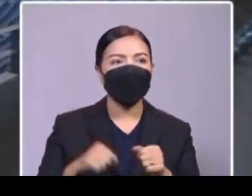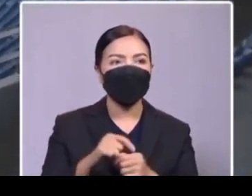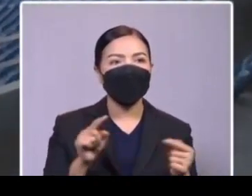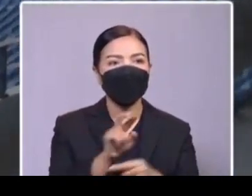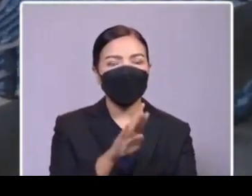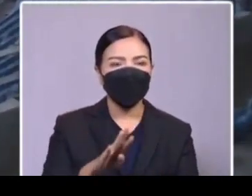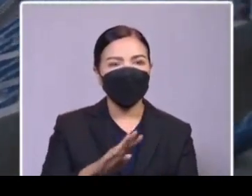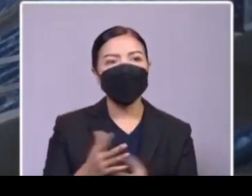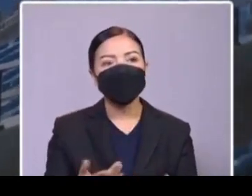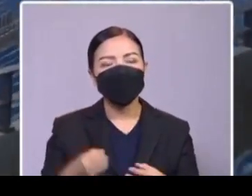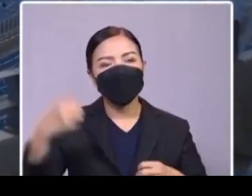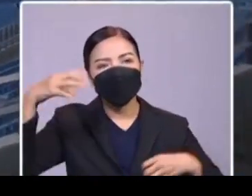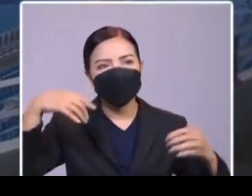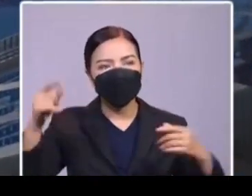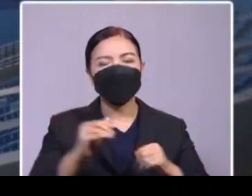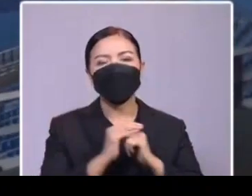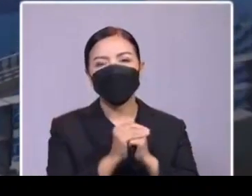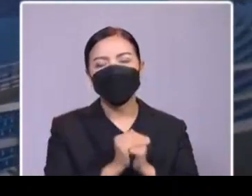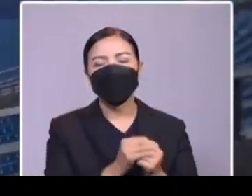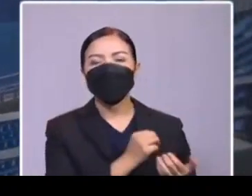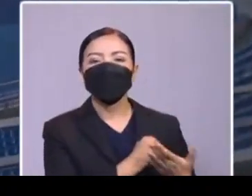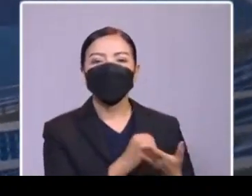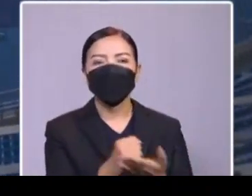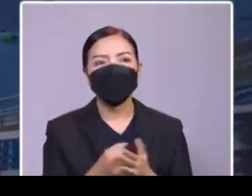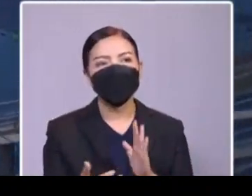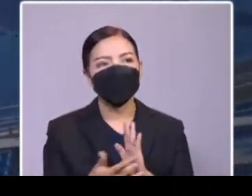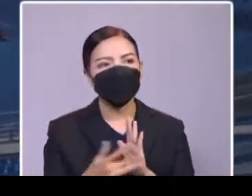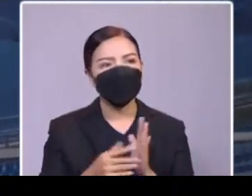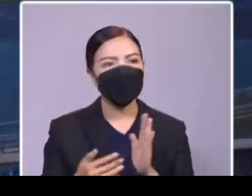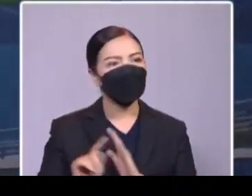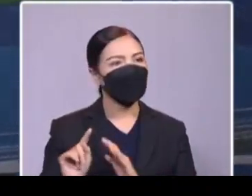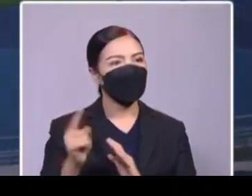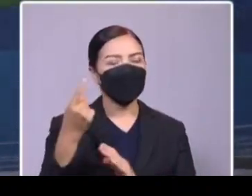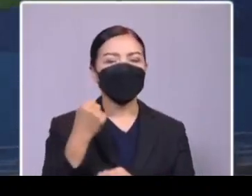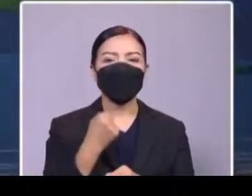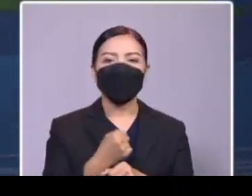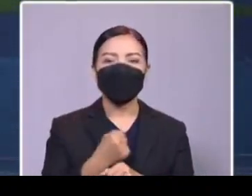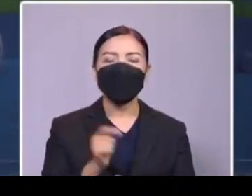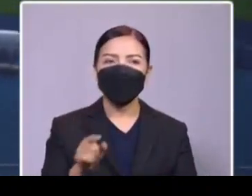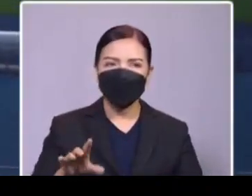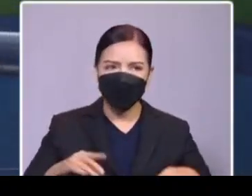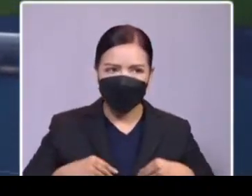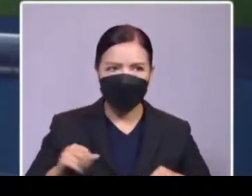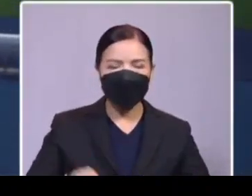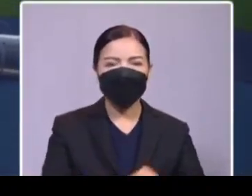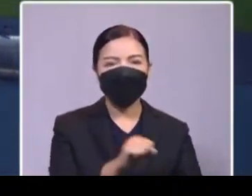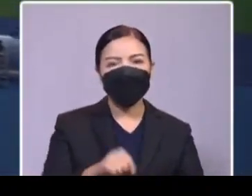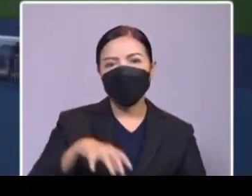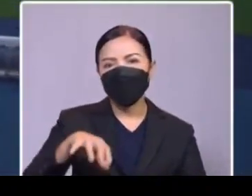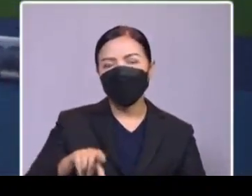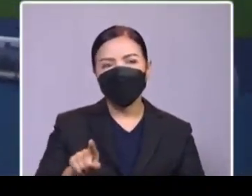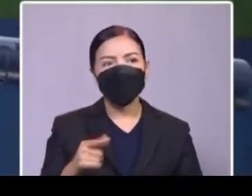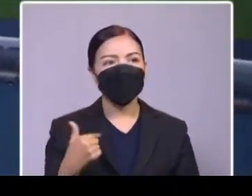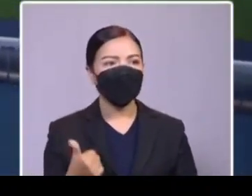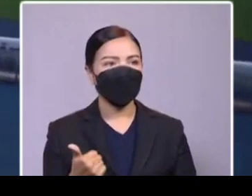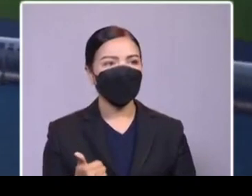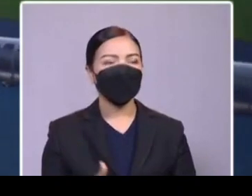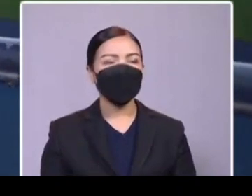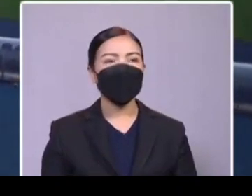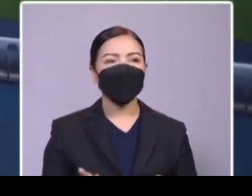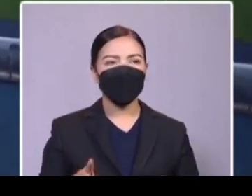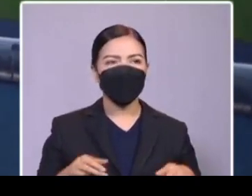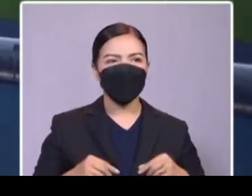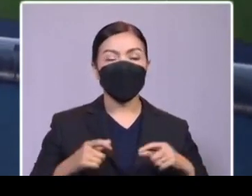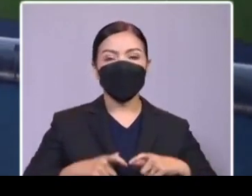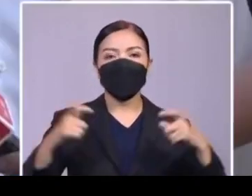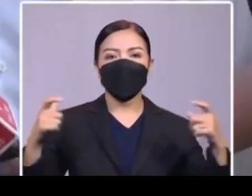วิศวกรรมต่างๆจากประเทศจีนทั้งหมดใช้เทคโนโลยีที่ทันสมัย ต้องยอมรับว่าสนามของเราเนี่ยมีลักษณะที่เค